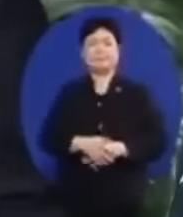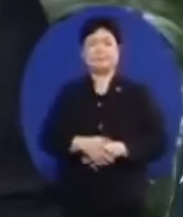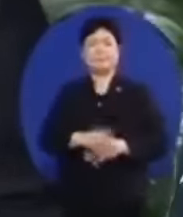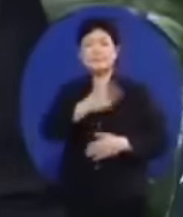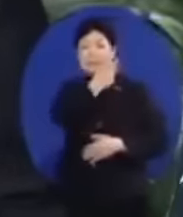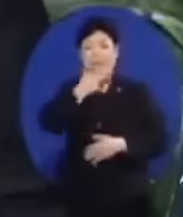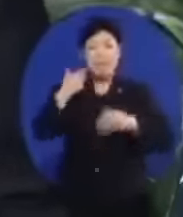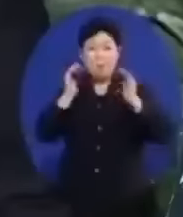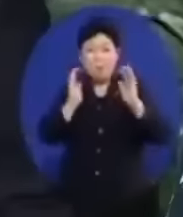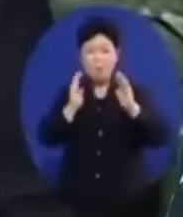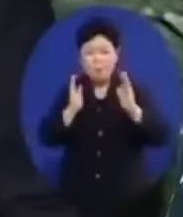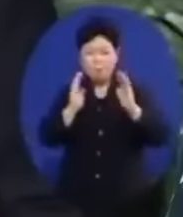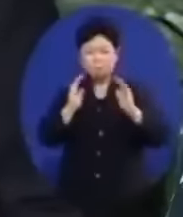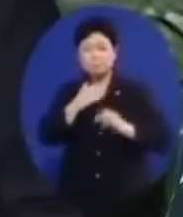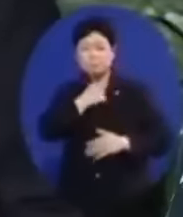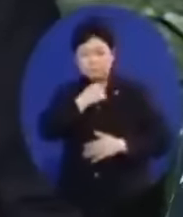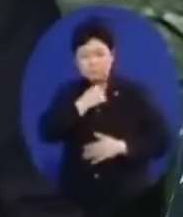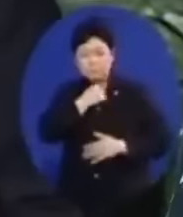영어는 공부해야 되겠고